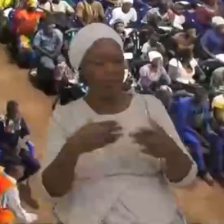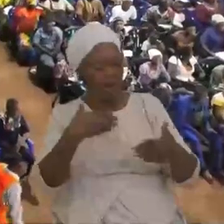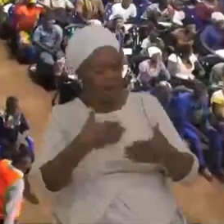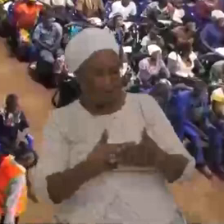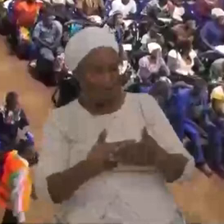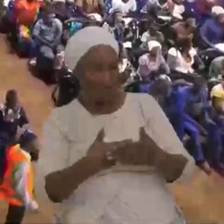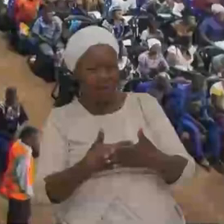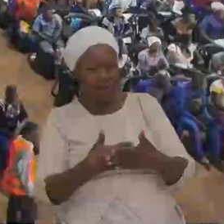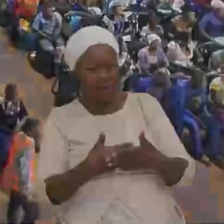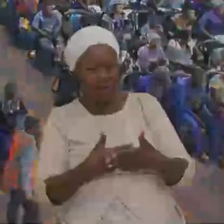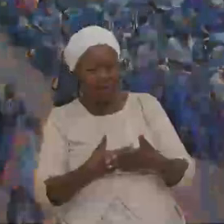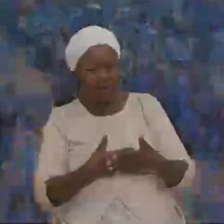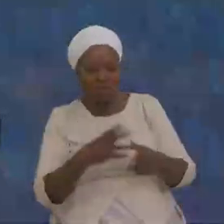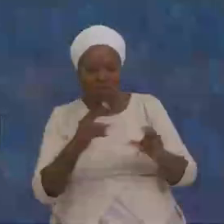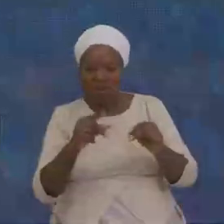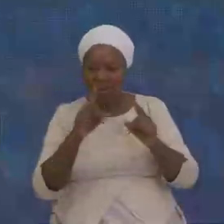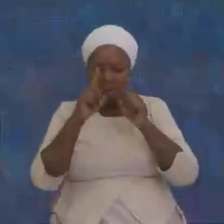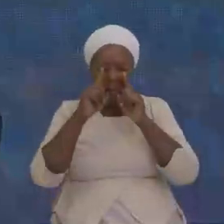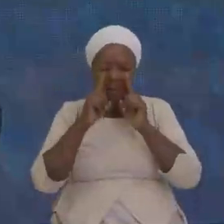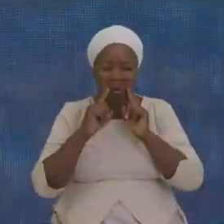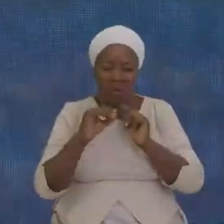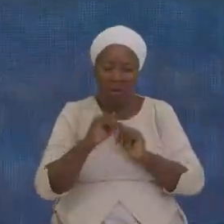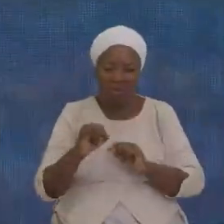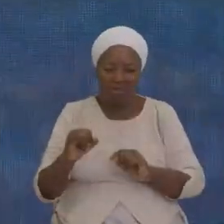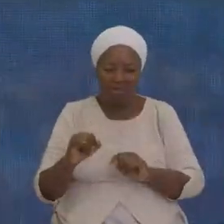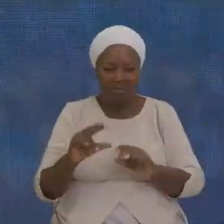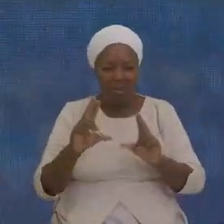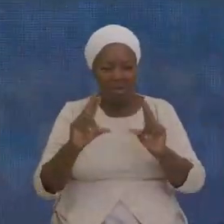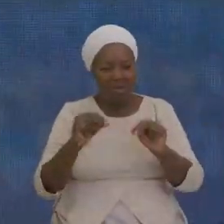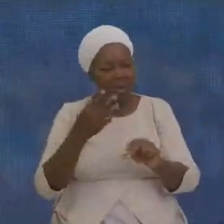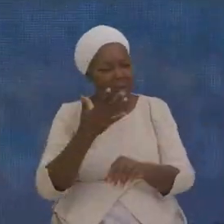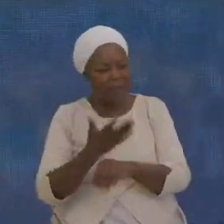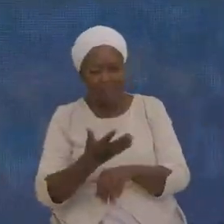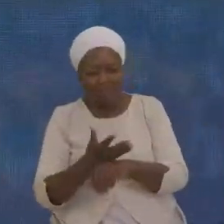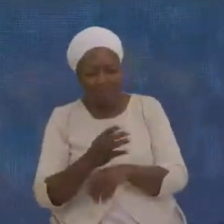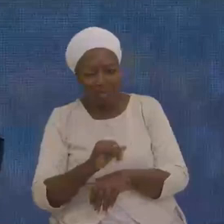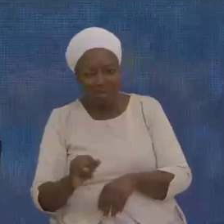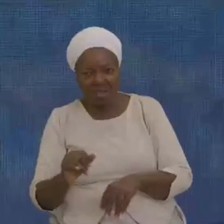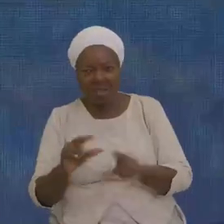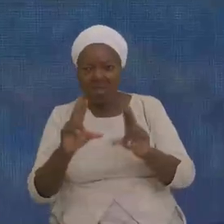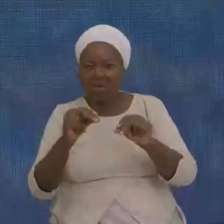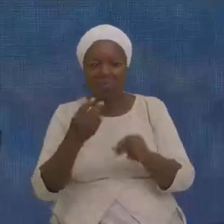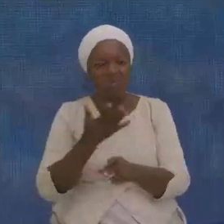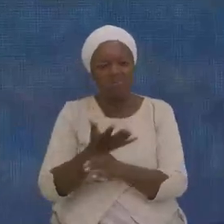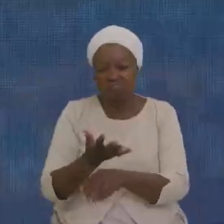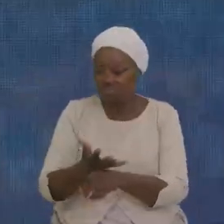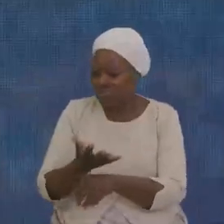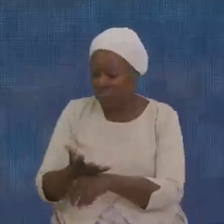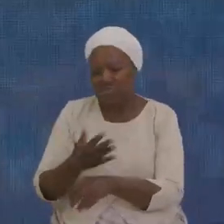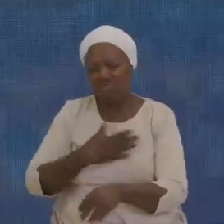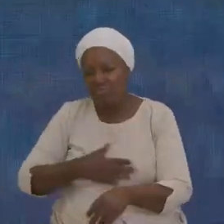approchée. Pas de cri, pas de supplication, pas de